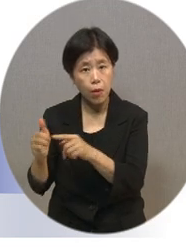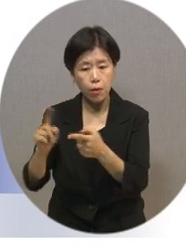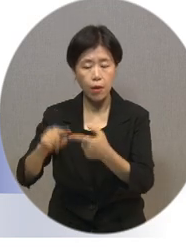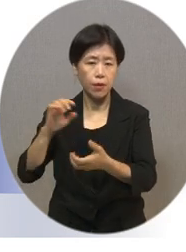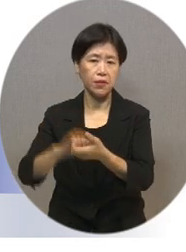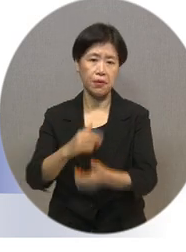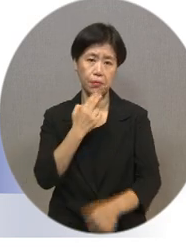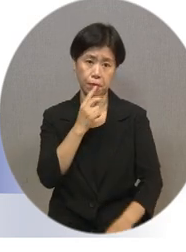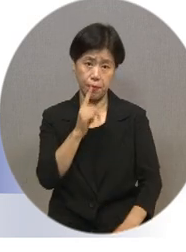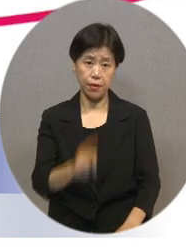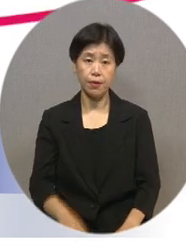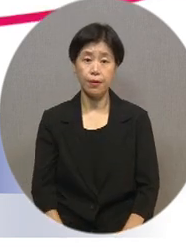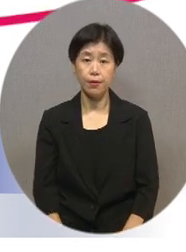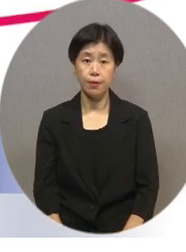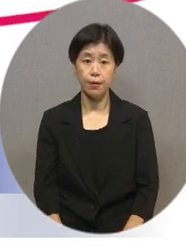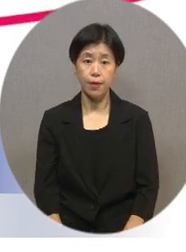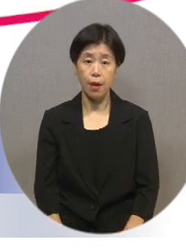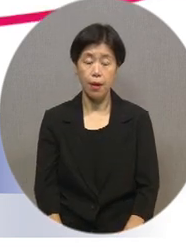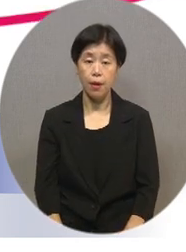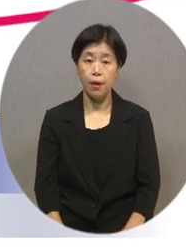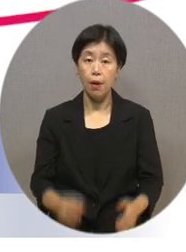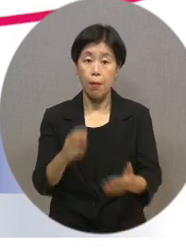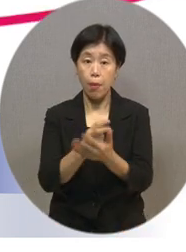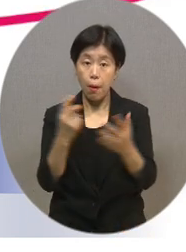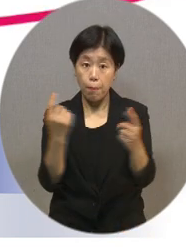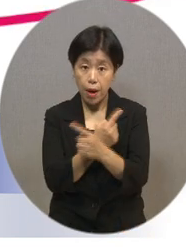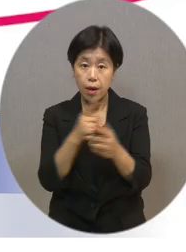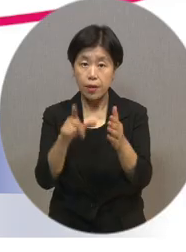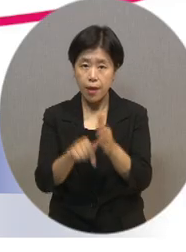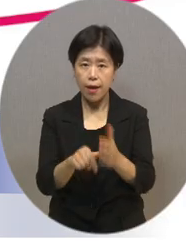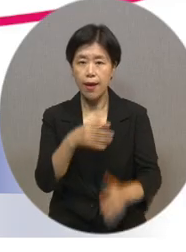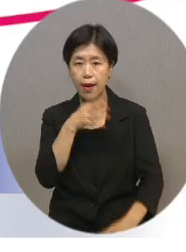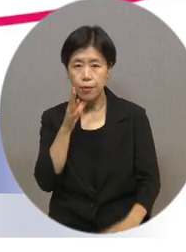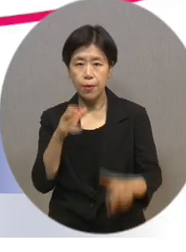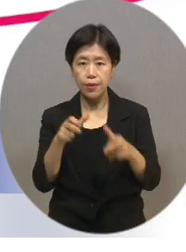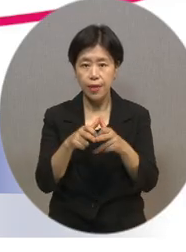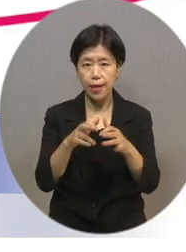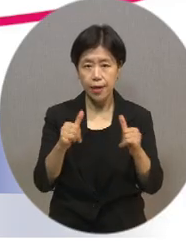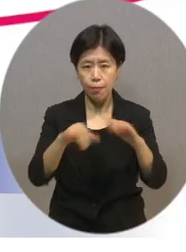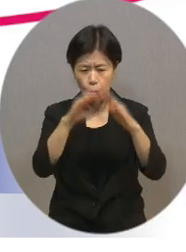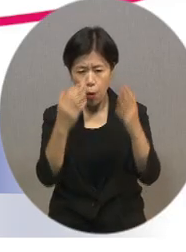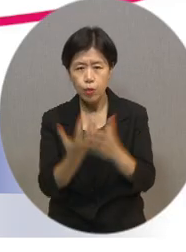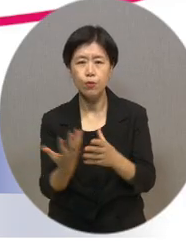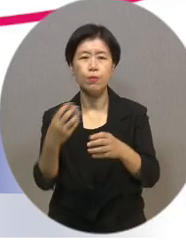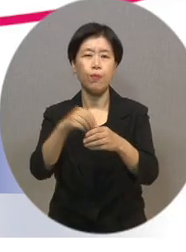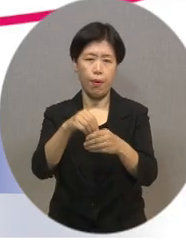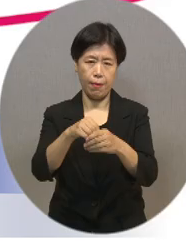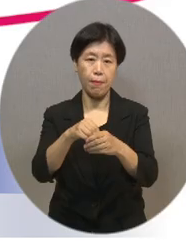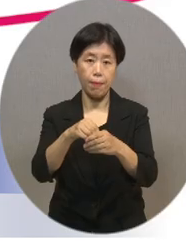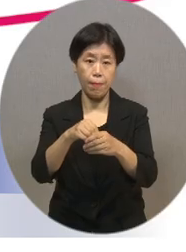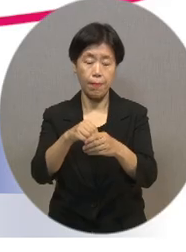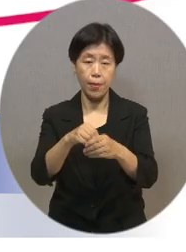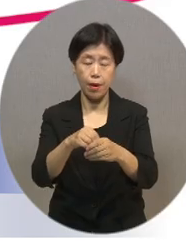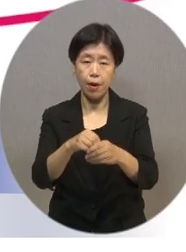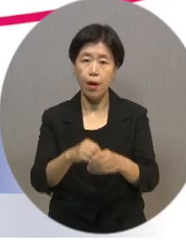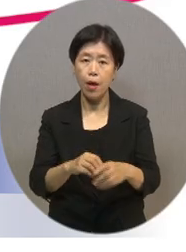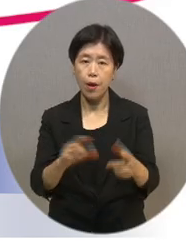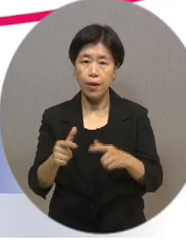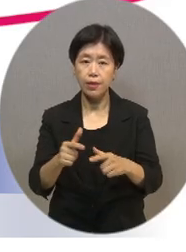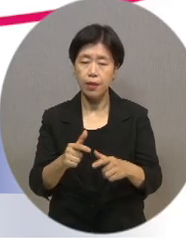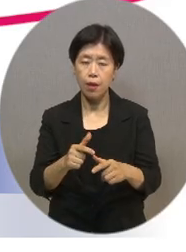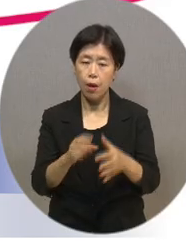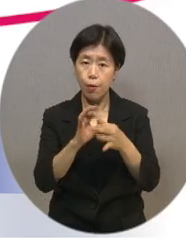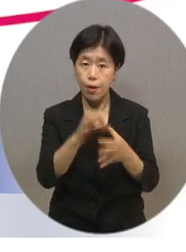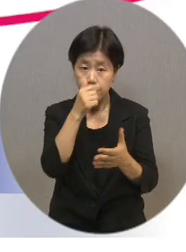없다고 말했습니다 계정 안에는 아동 장애인 노인학대 관련 범죄를 저질러 집행이 유해 면제된